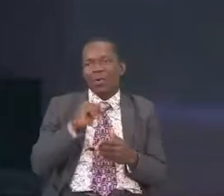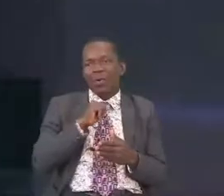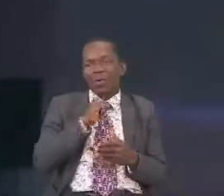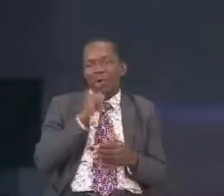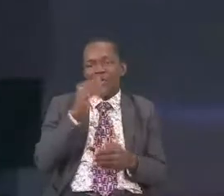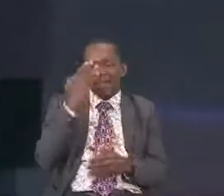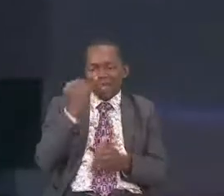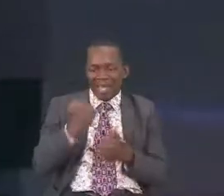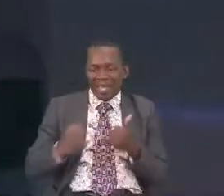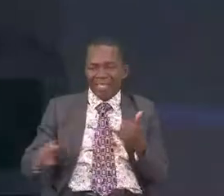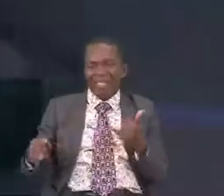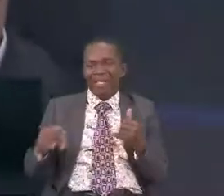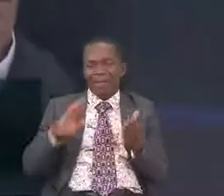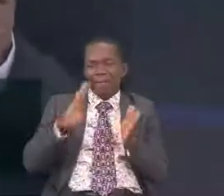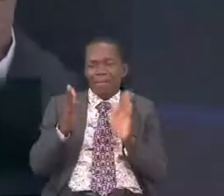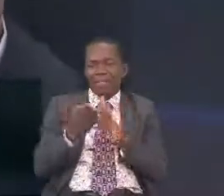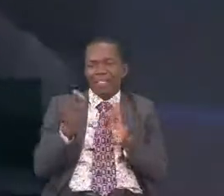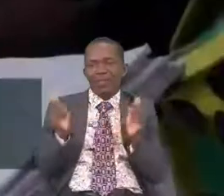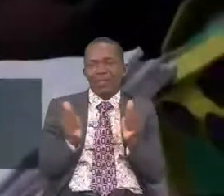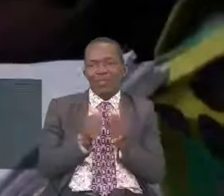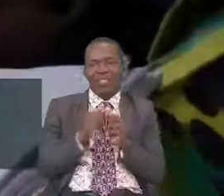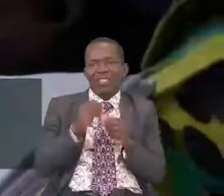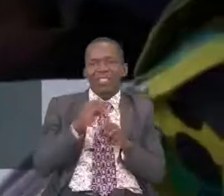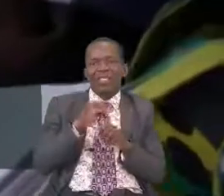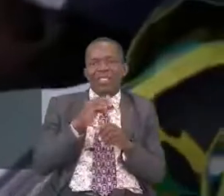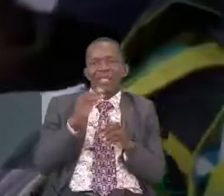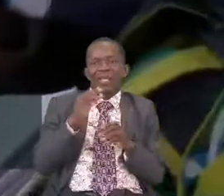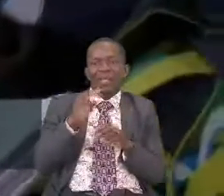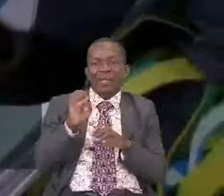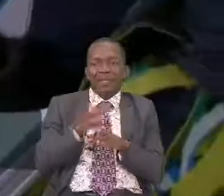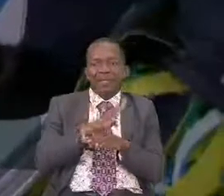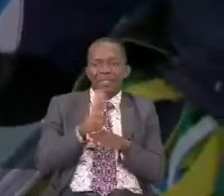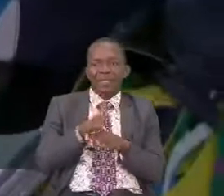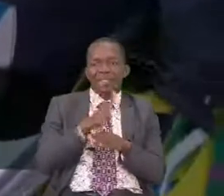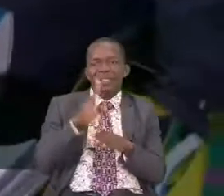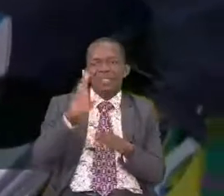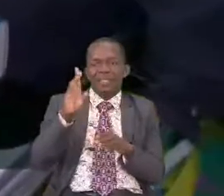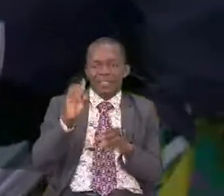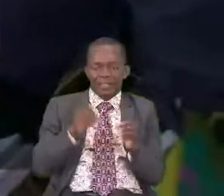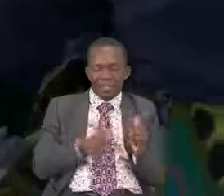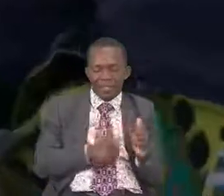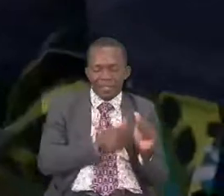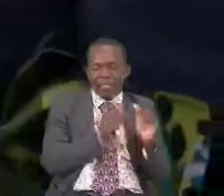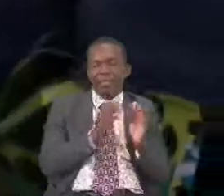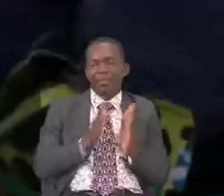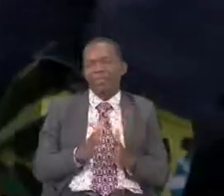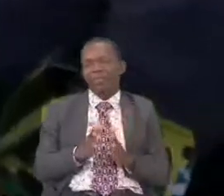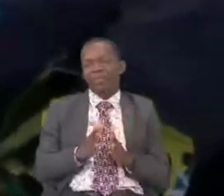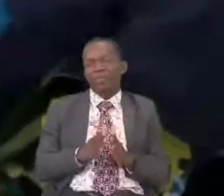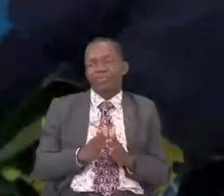Josué 1, verset 5. La troisième partie, commençons par le haut. Nul ne